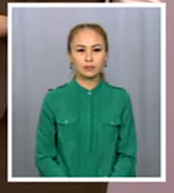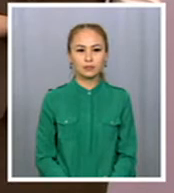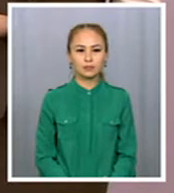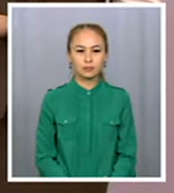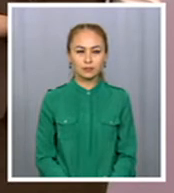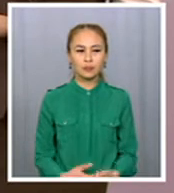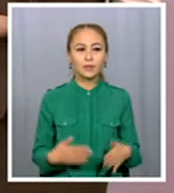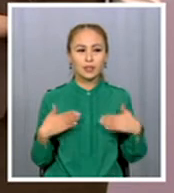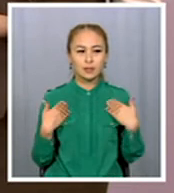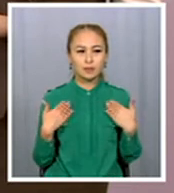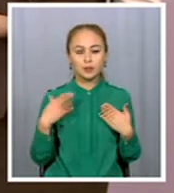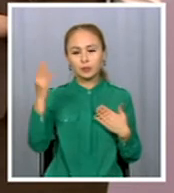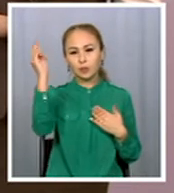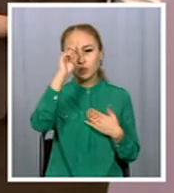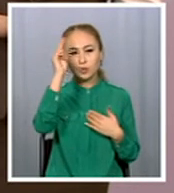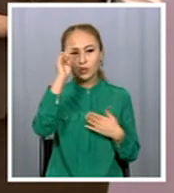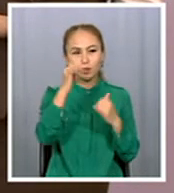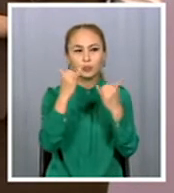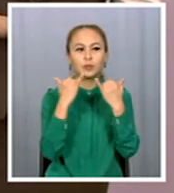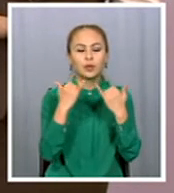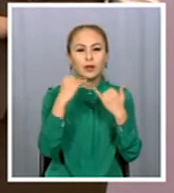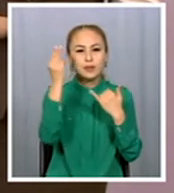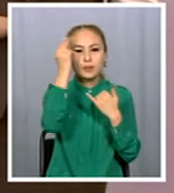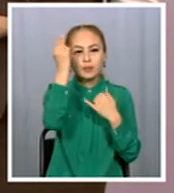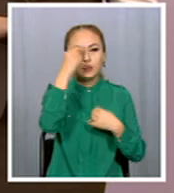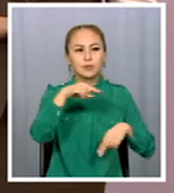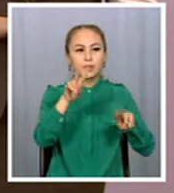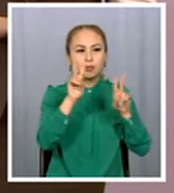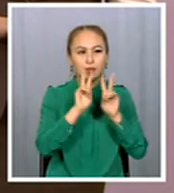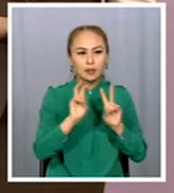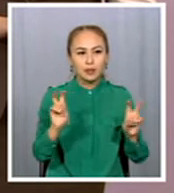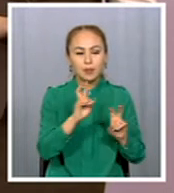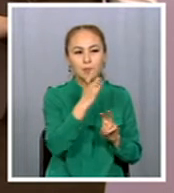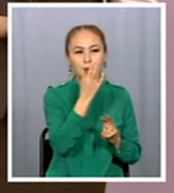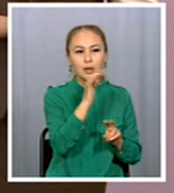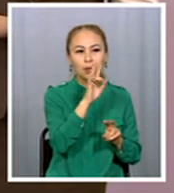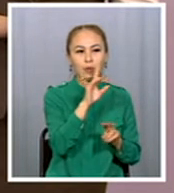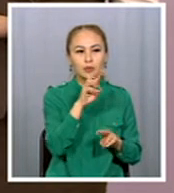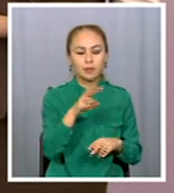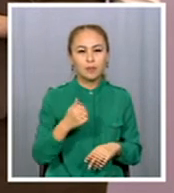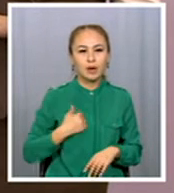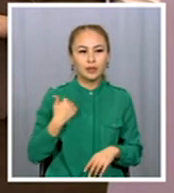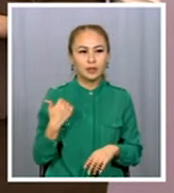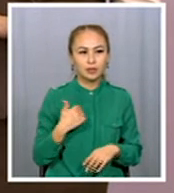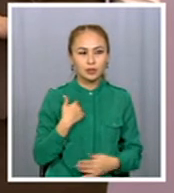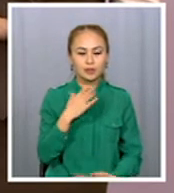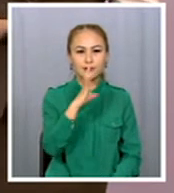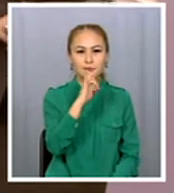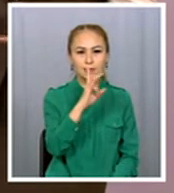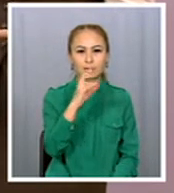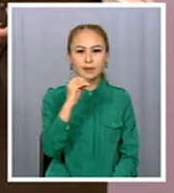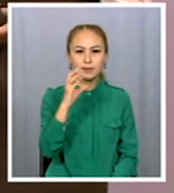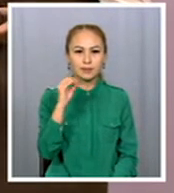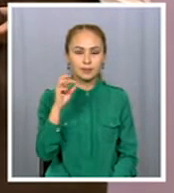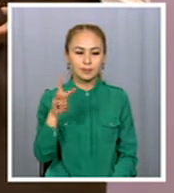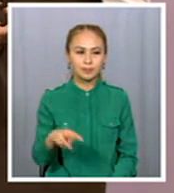Сәлеметсіндер ме оқушылар, бүгінгі сабақтың тақырыбы байқоңырым мақтанышым, сын есім.